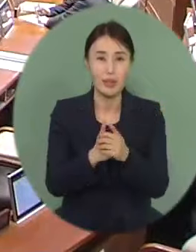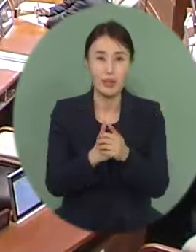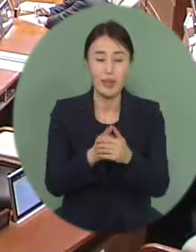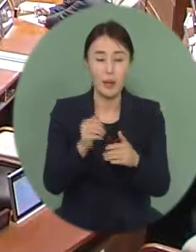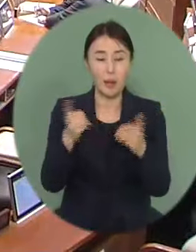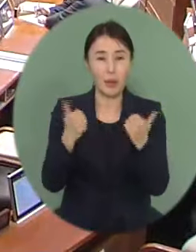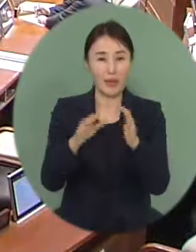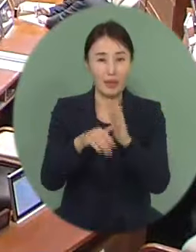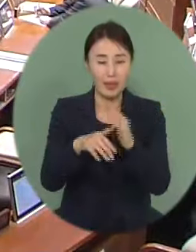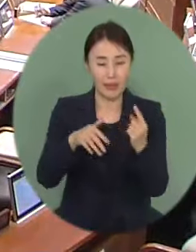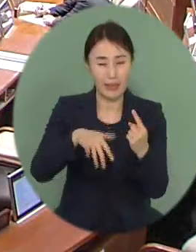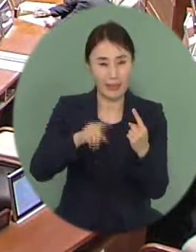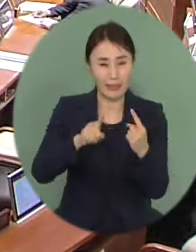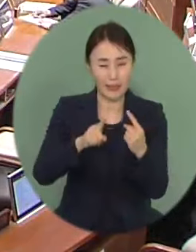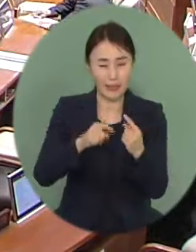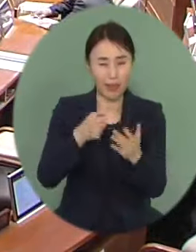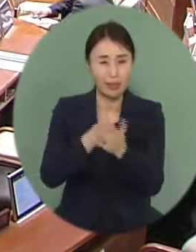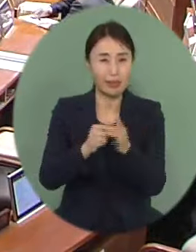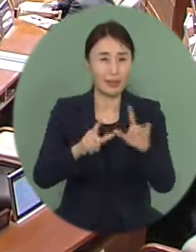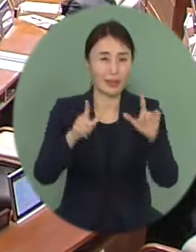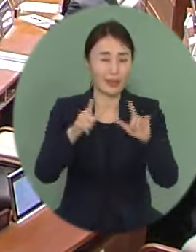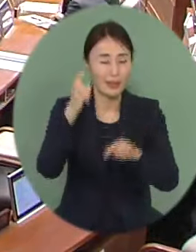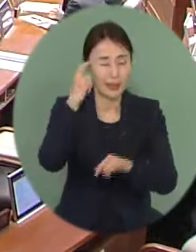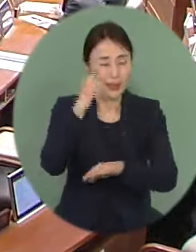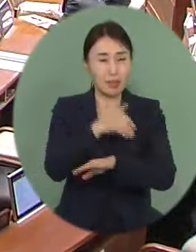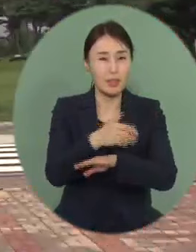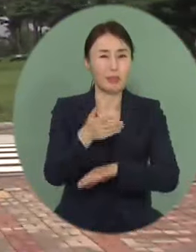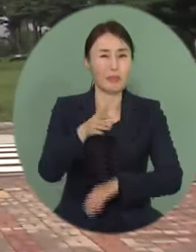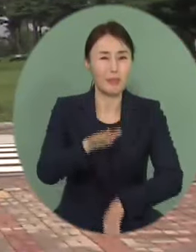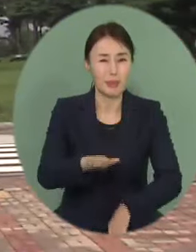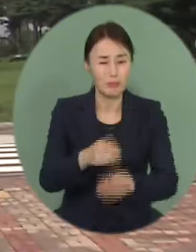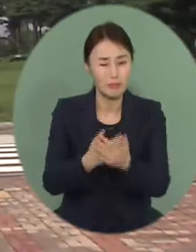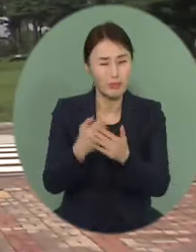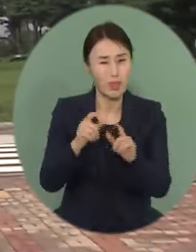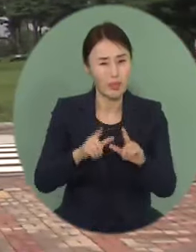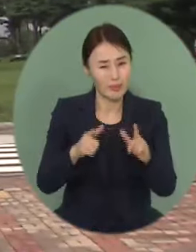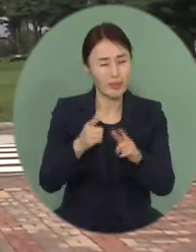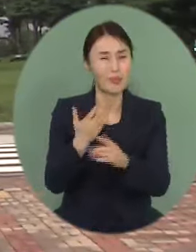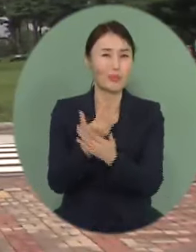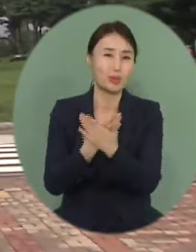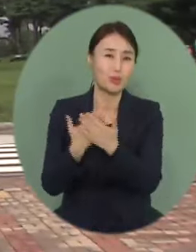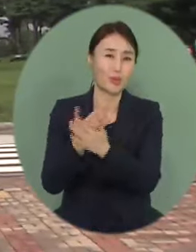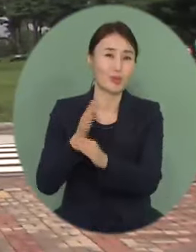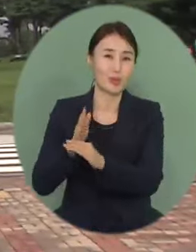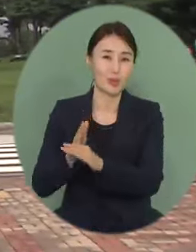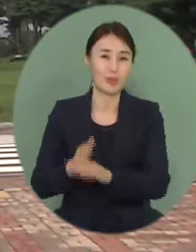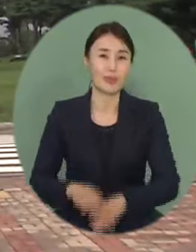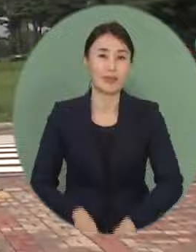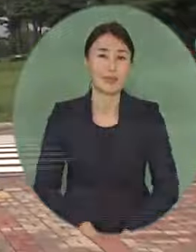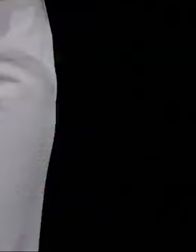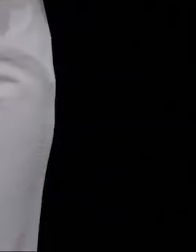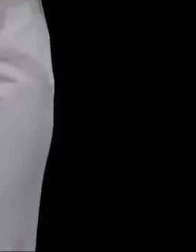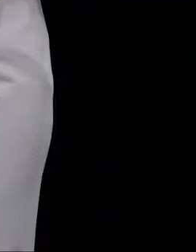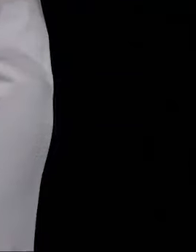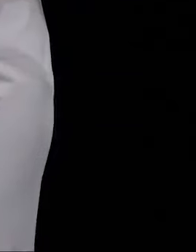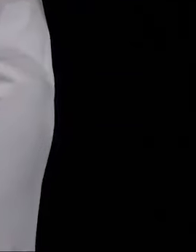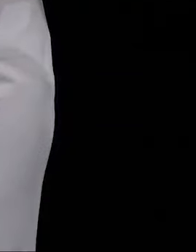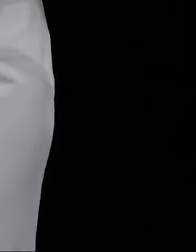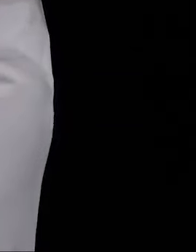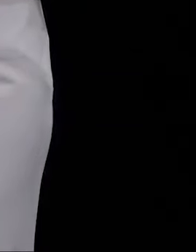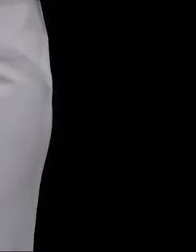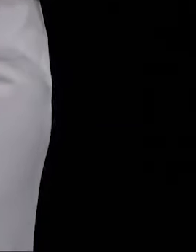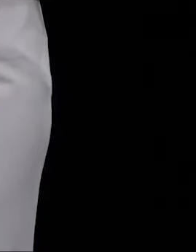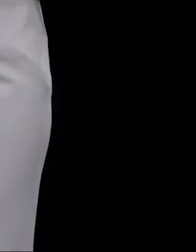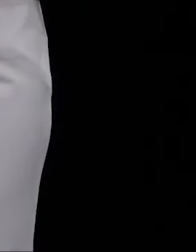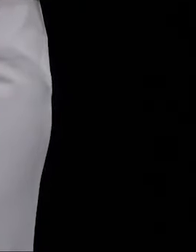1차 마지노선으로 잡고 있지만 역시 불투명한 상황입니다 MBC 뉴스 김진선 있니다